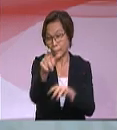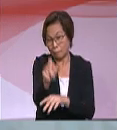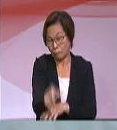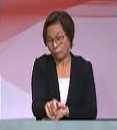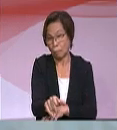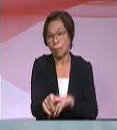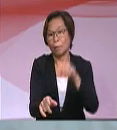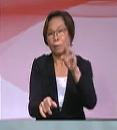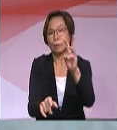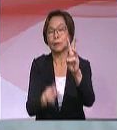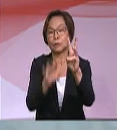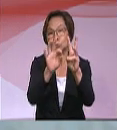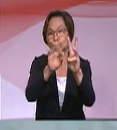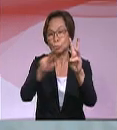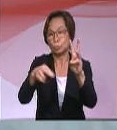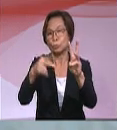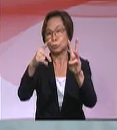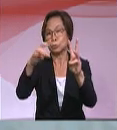nombor